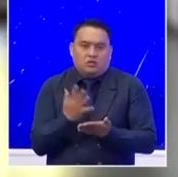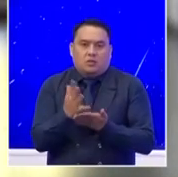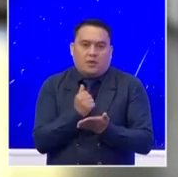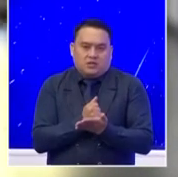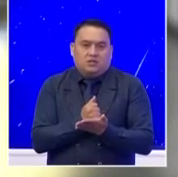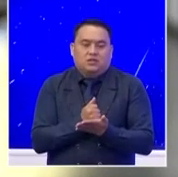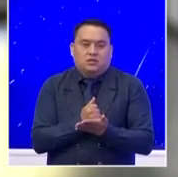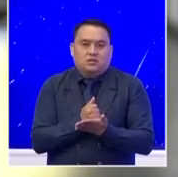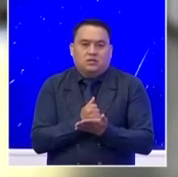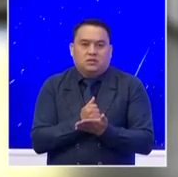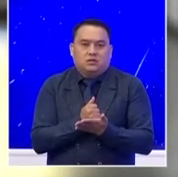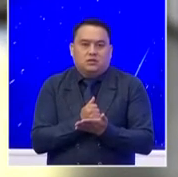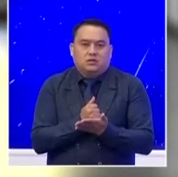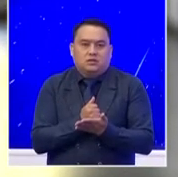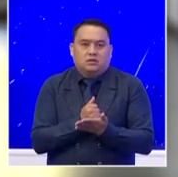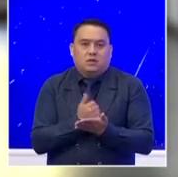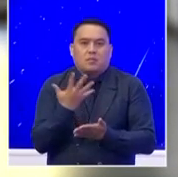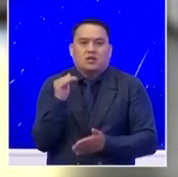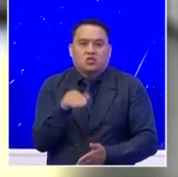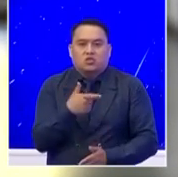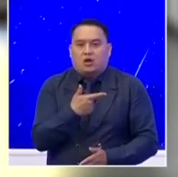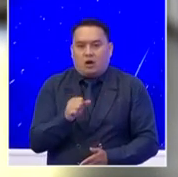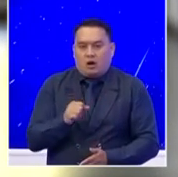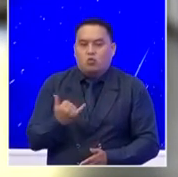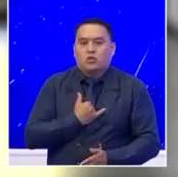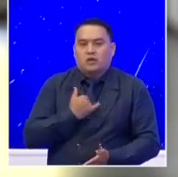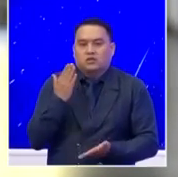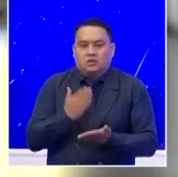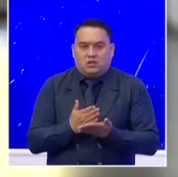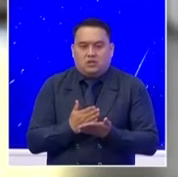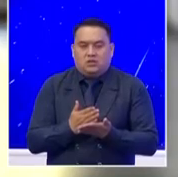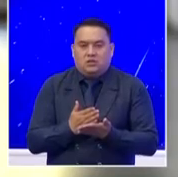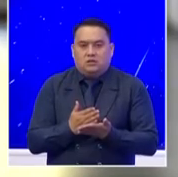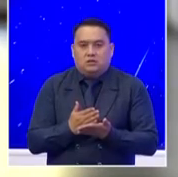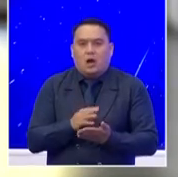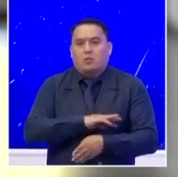первой репродукции. То есть 5000 гектаров уже своими